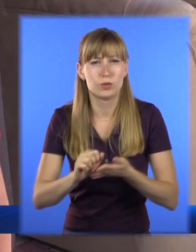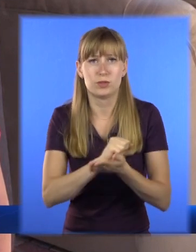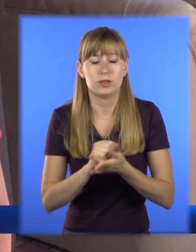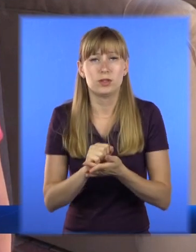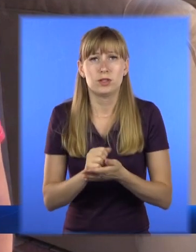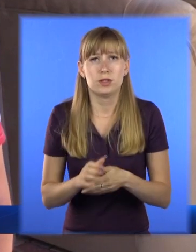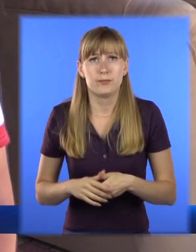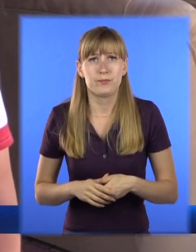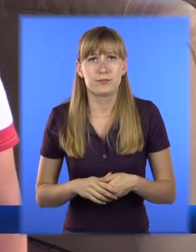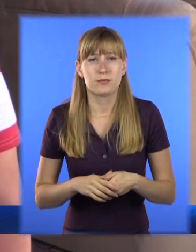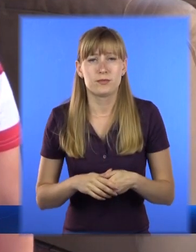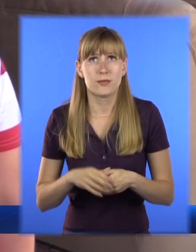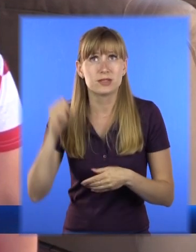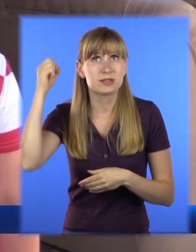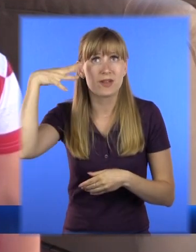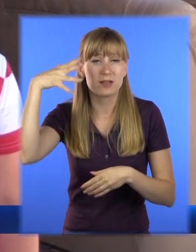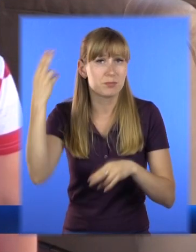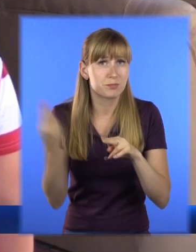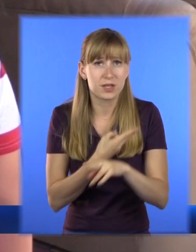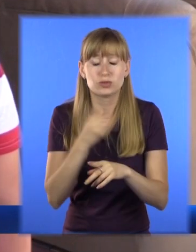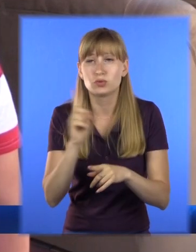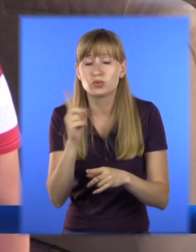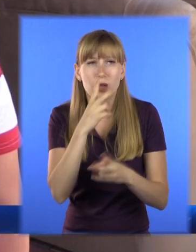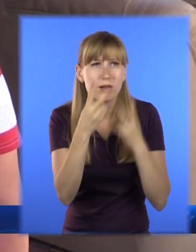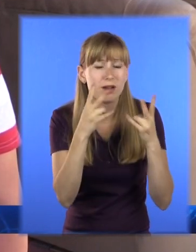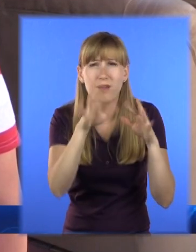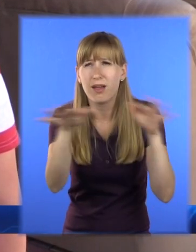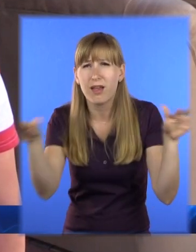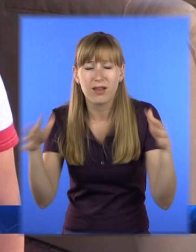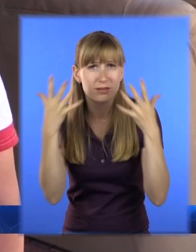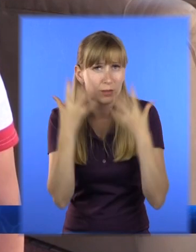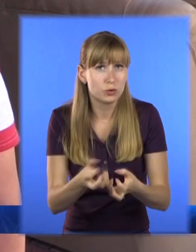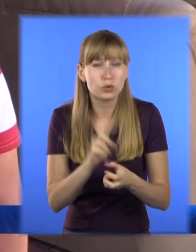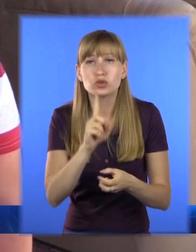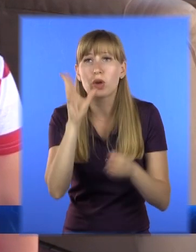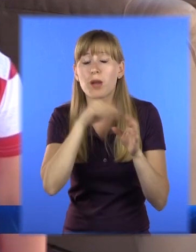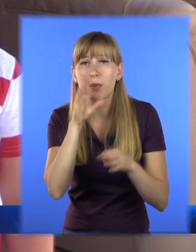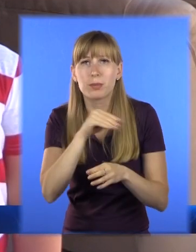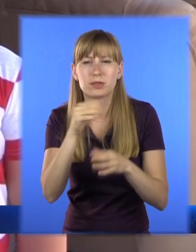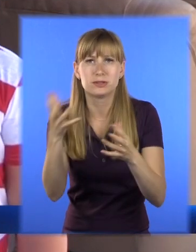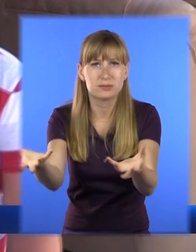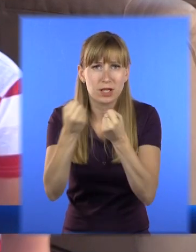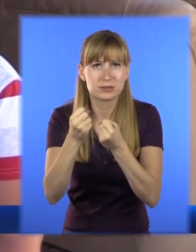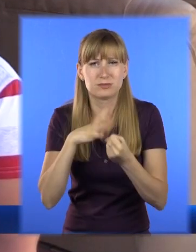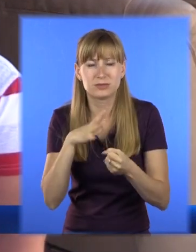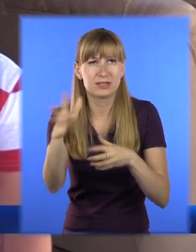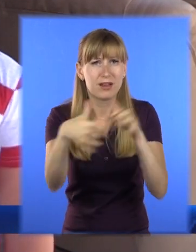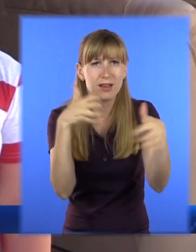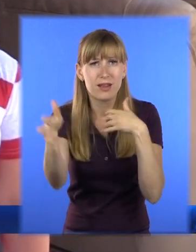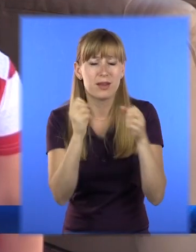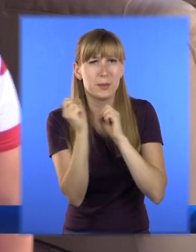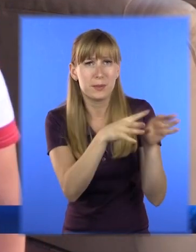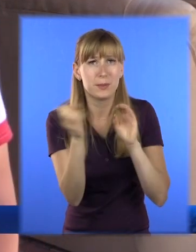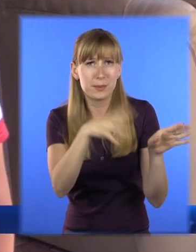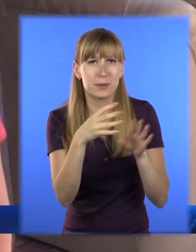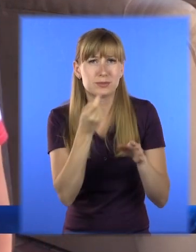Конечно, в шоке, без света. Ми що могли, то спасли. От що понесли ко мені во двор, мебель, от глини, мокро,